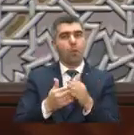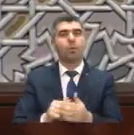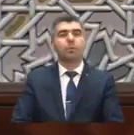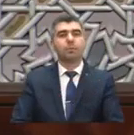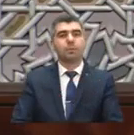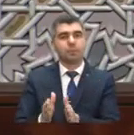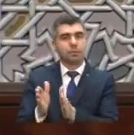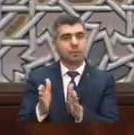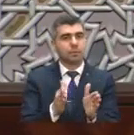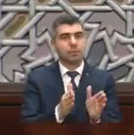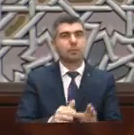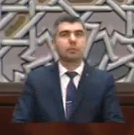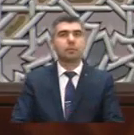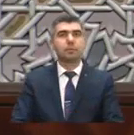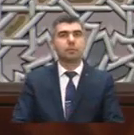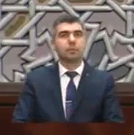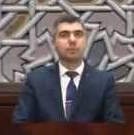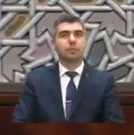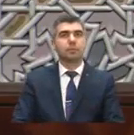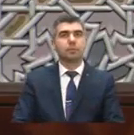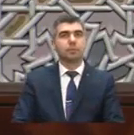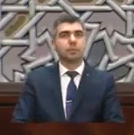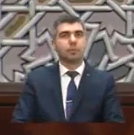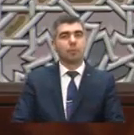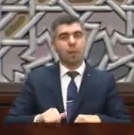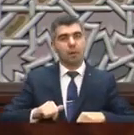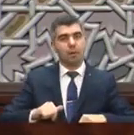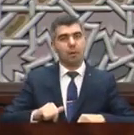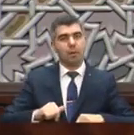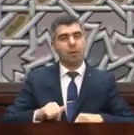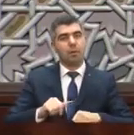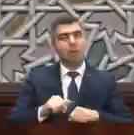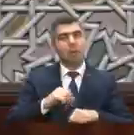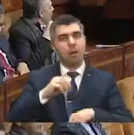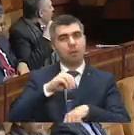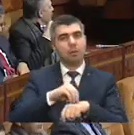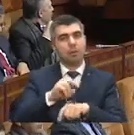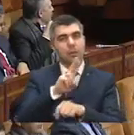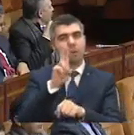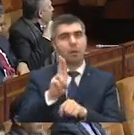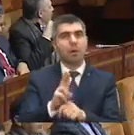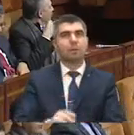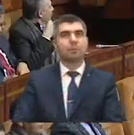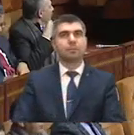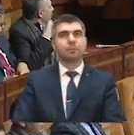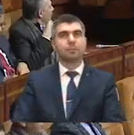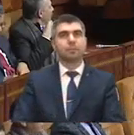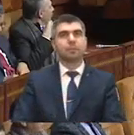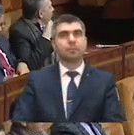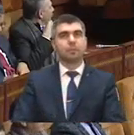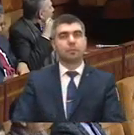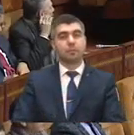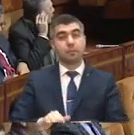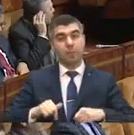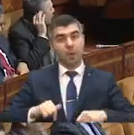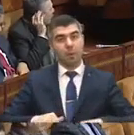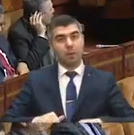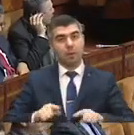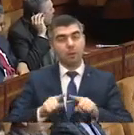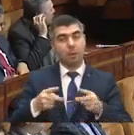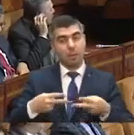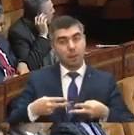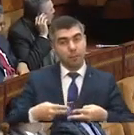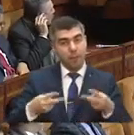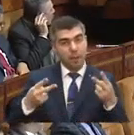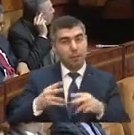شكرا. تعقيب السيد نائب فريق الاصاله والمعاصره. سيد الوزير، اسناد الاختصاص